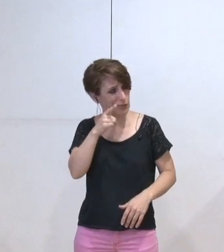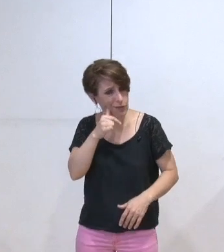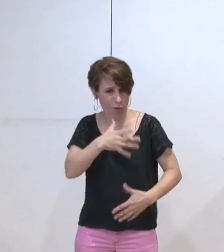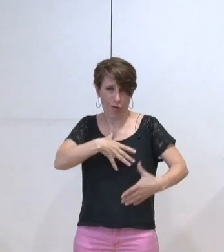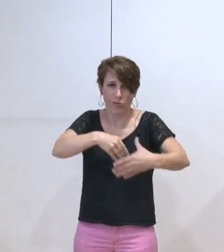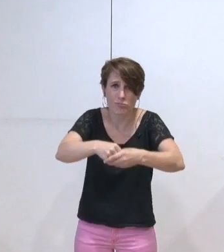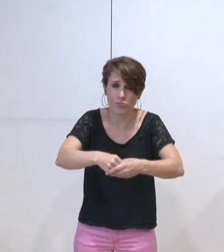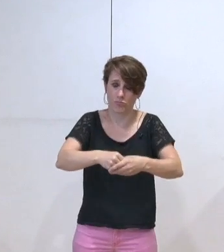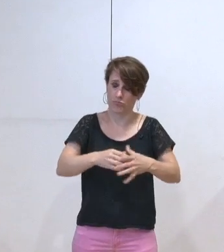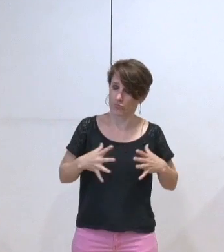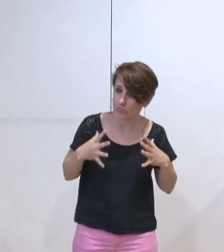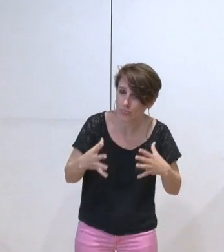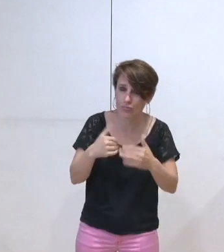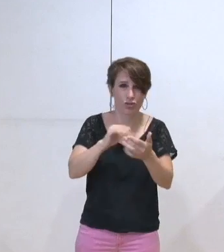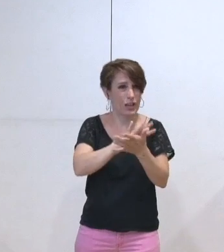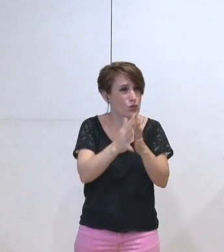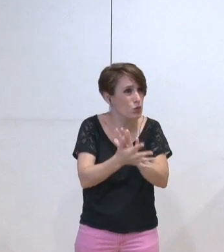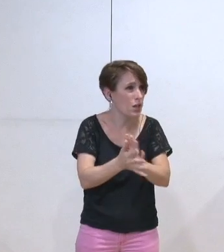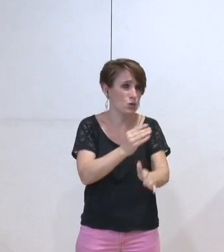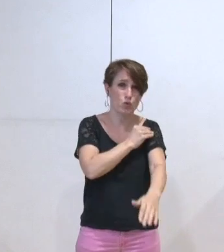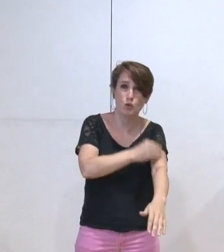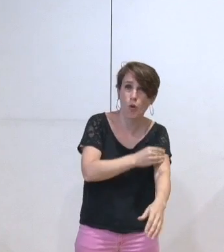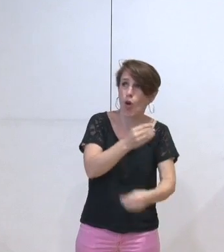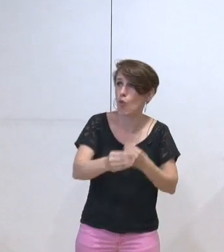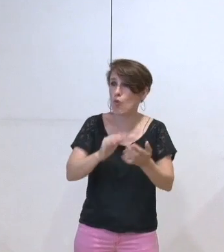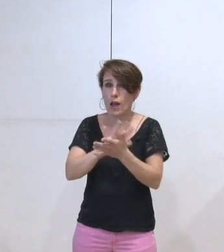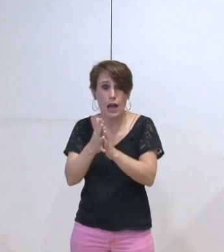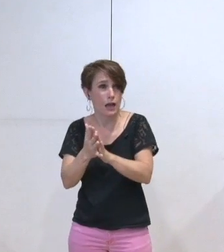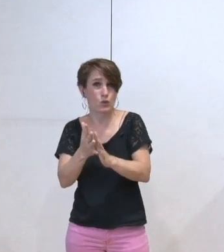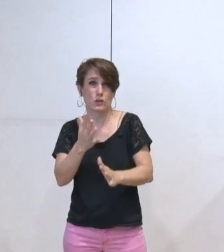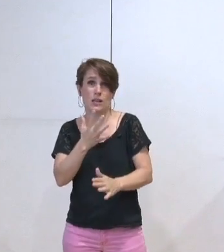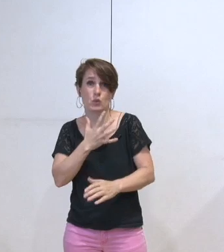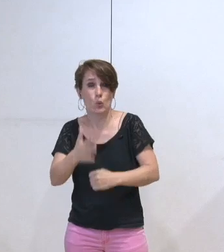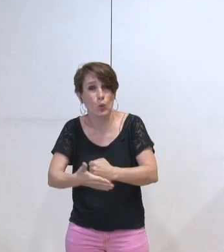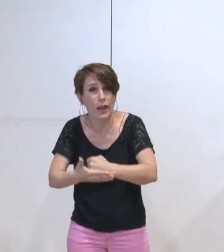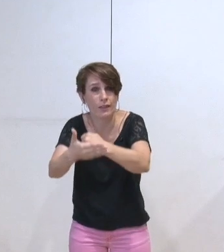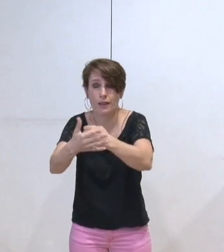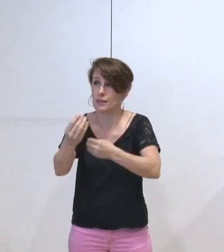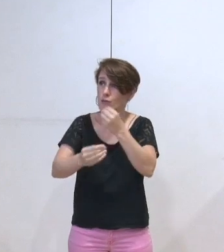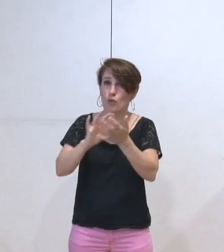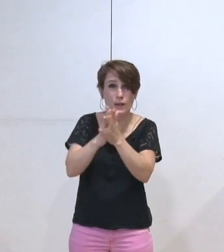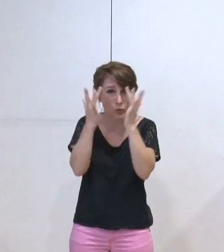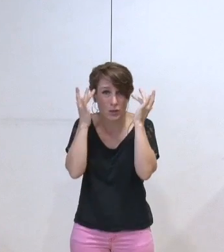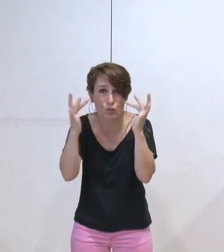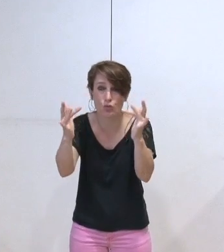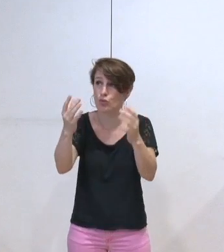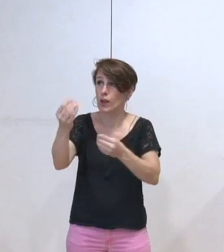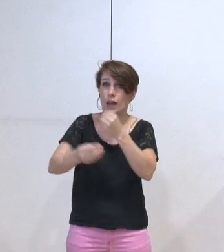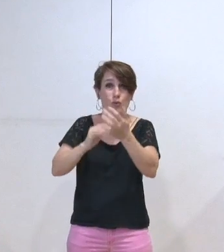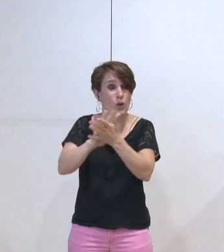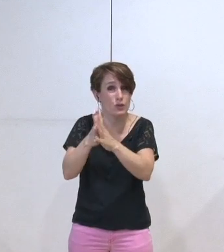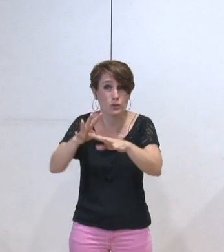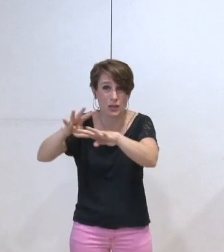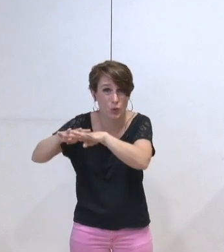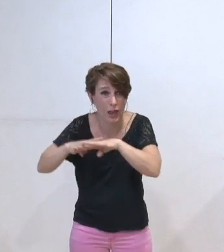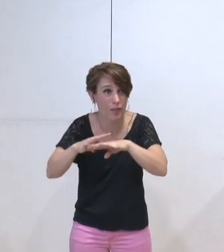collectifs dans des associations sportives dans des associations de quartiers caritatives culturelles sociocculturell dans des associations de commerçants